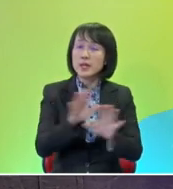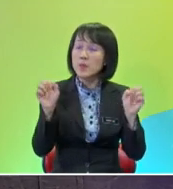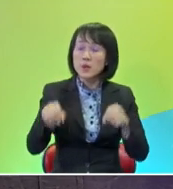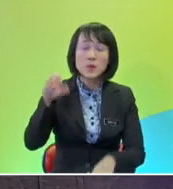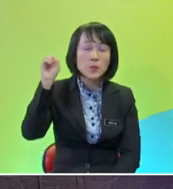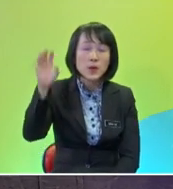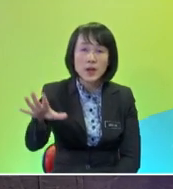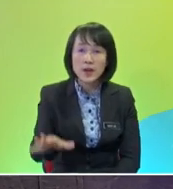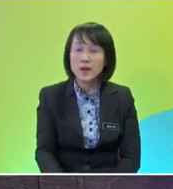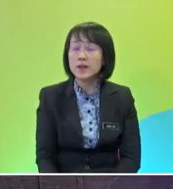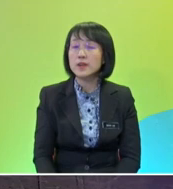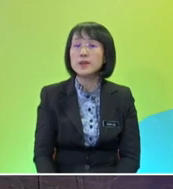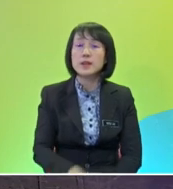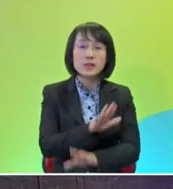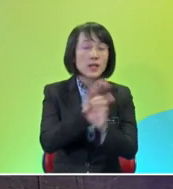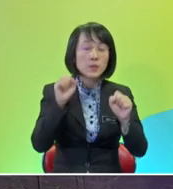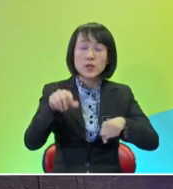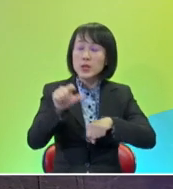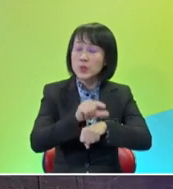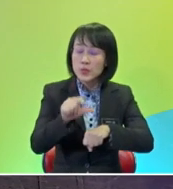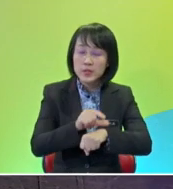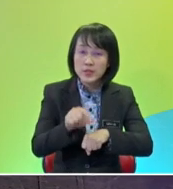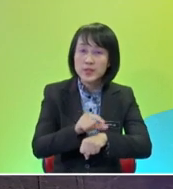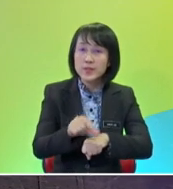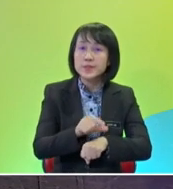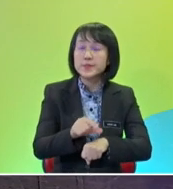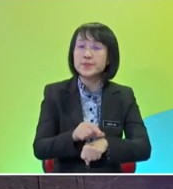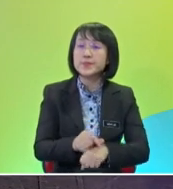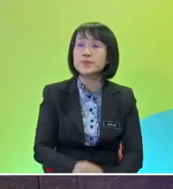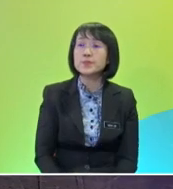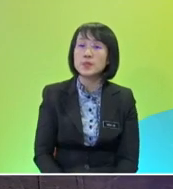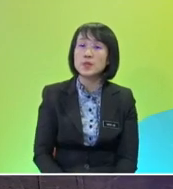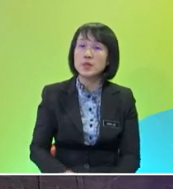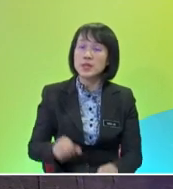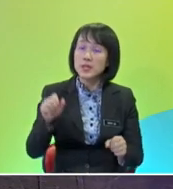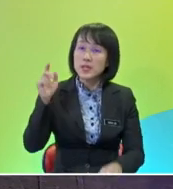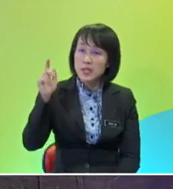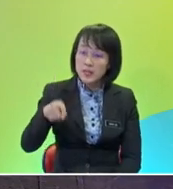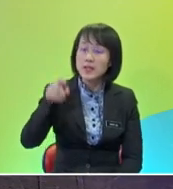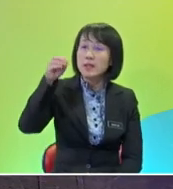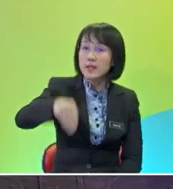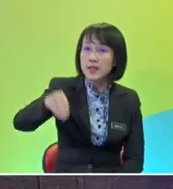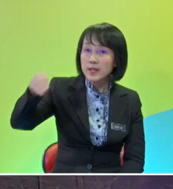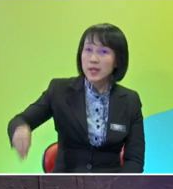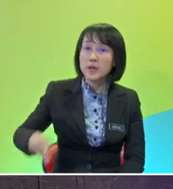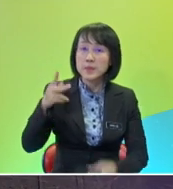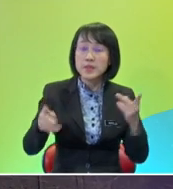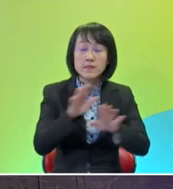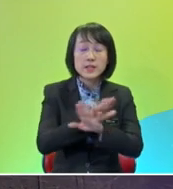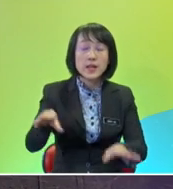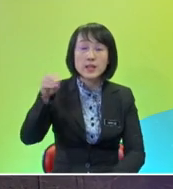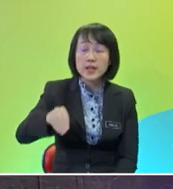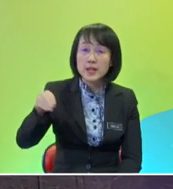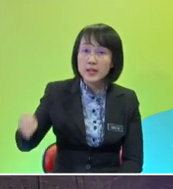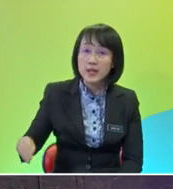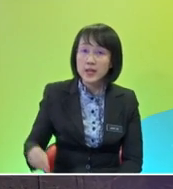boleh nak diguna semula, dihapuskan. Jadi kita kena tanam. Kalau tak, bila ada bekas air, sebab